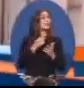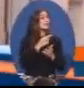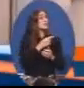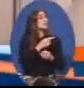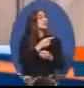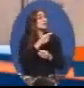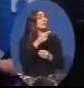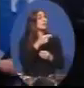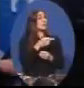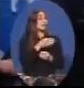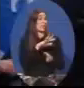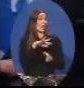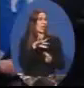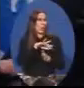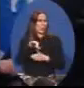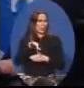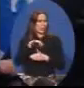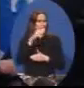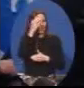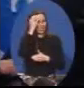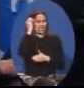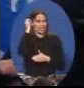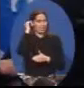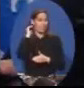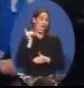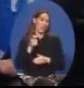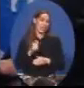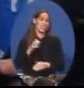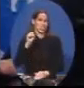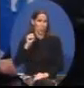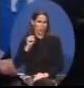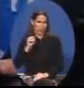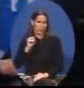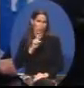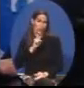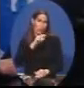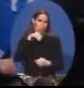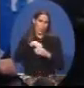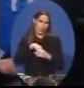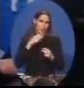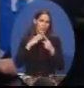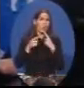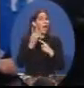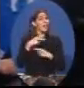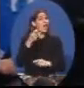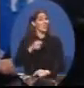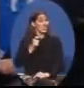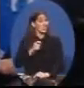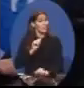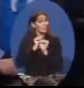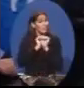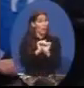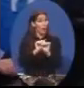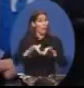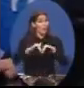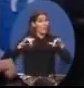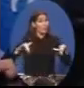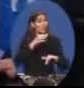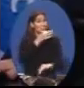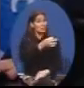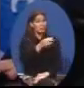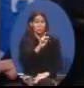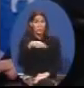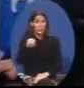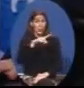כנסת שחוץ מכמובן, אני מניח חבר כנסת מוטט, שהוא לא השתתף בדיון, אבל היה חבר כנסת שצדד בהפרדה הזאת,